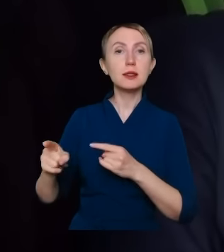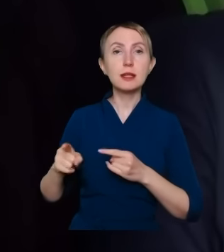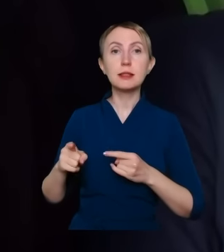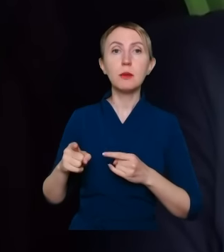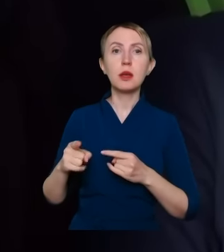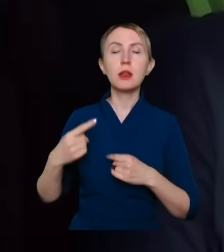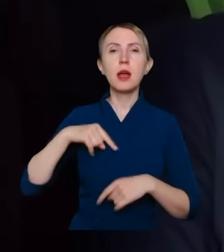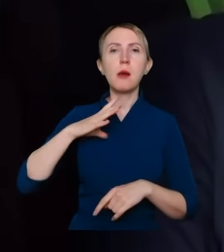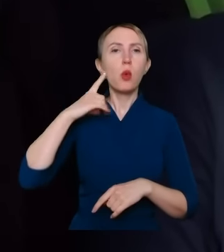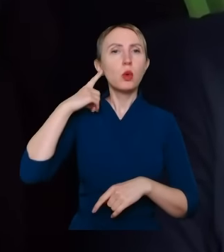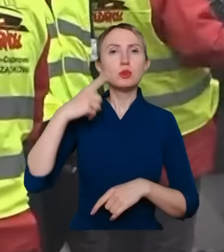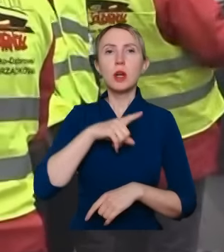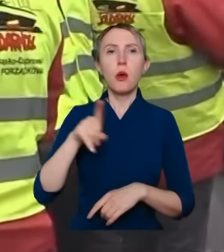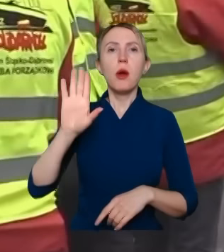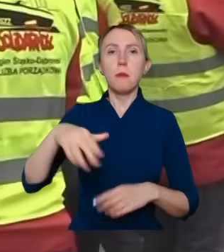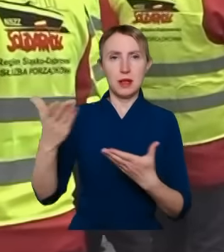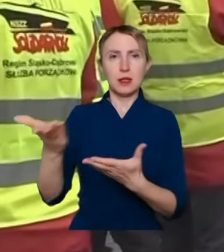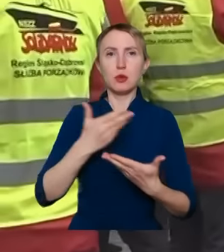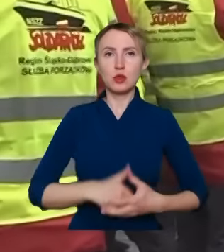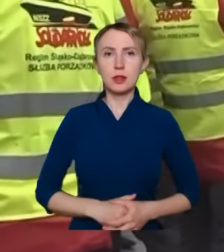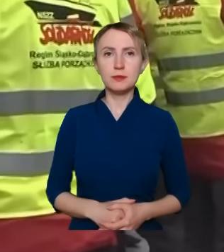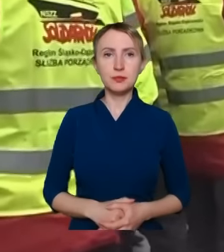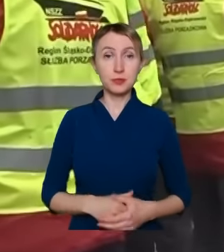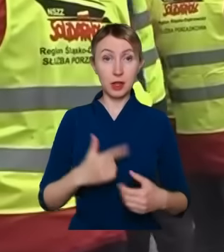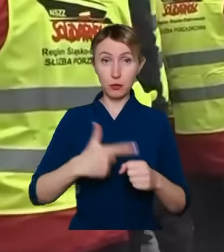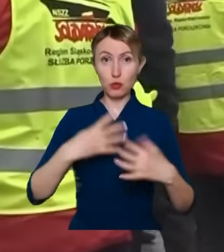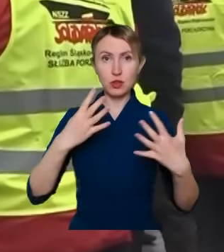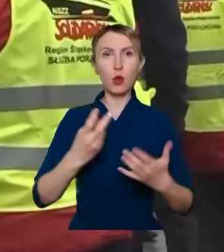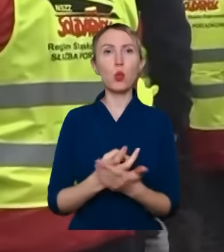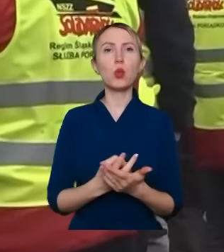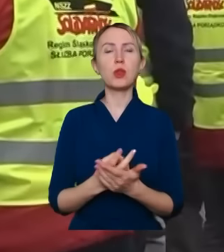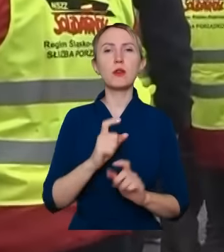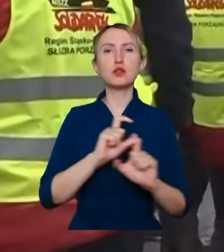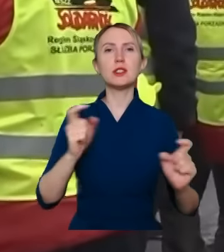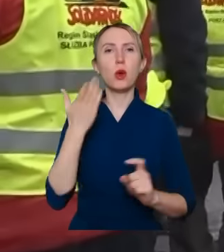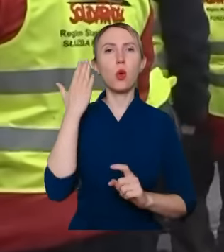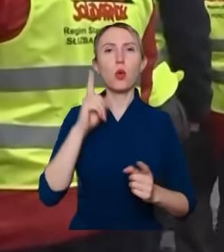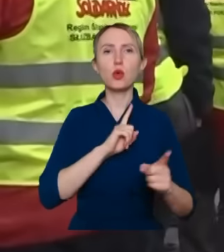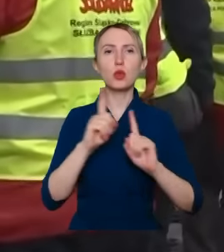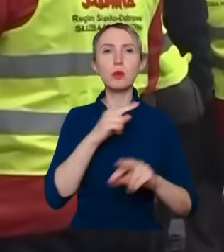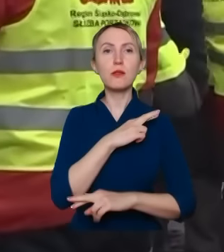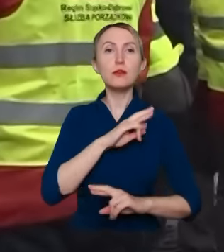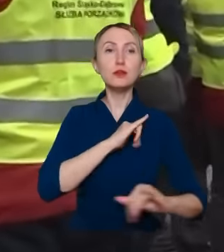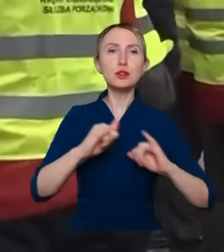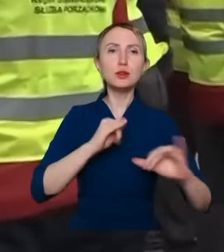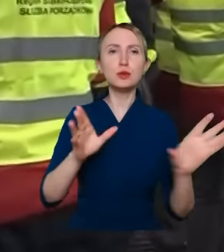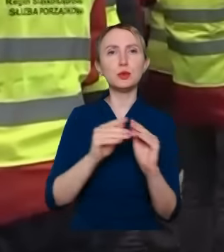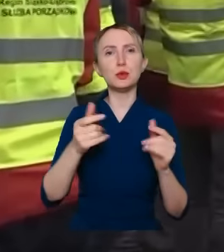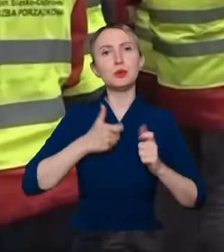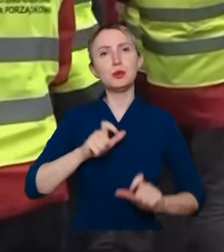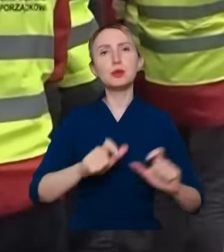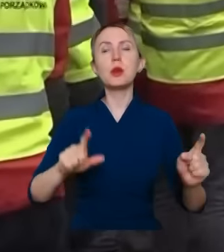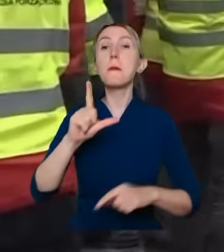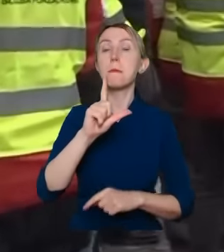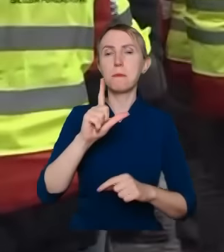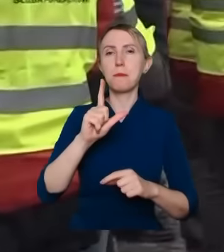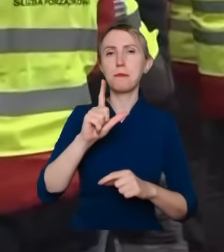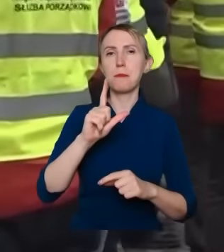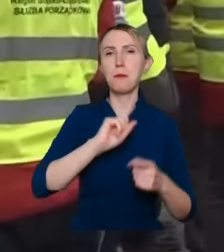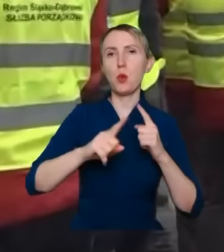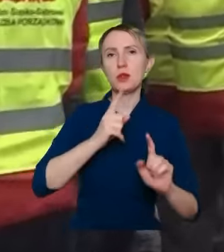słyszałem to mają zaproszenie Już 29 lutego podczas ostatnich rozmów rządu z rolnikami politycy koalicji 13 grudnia